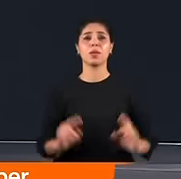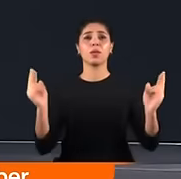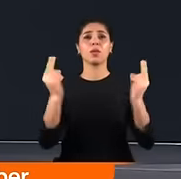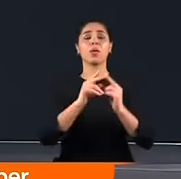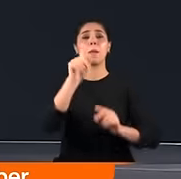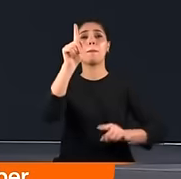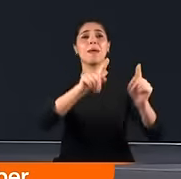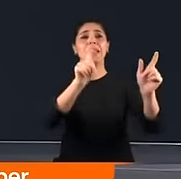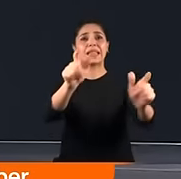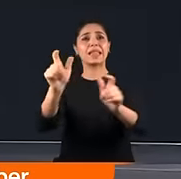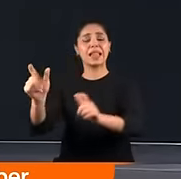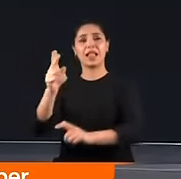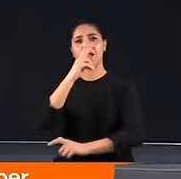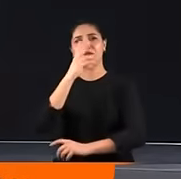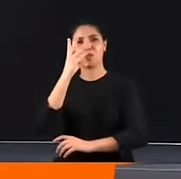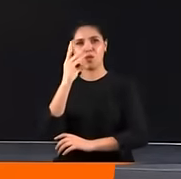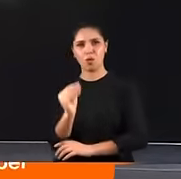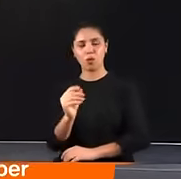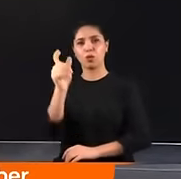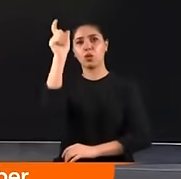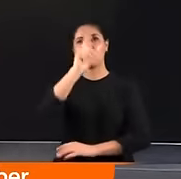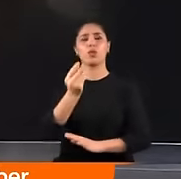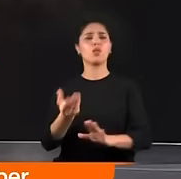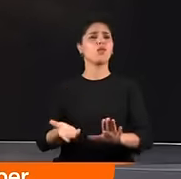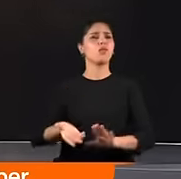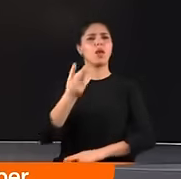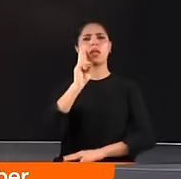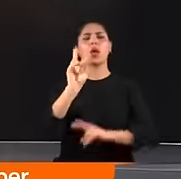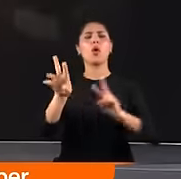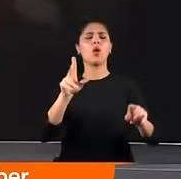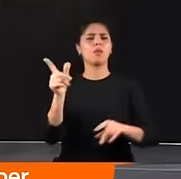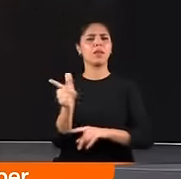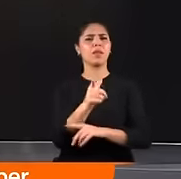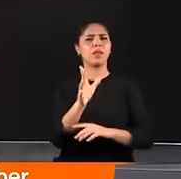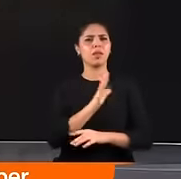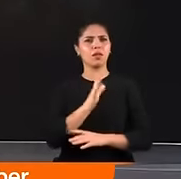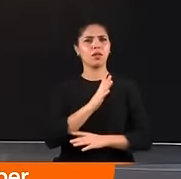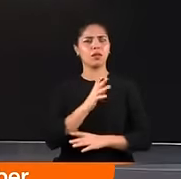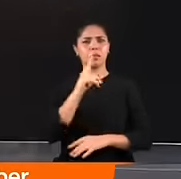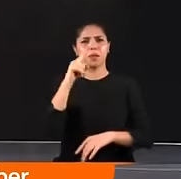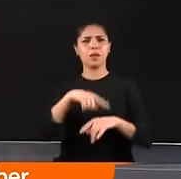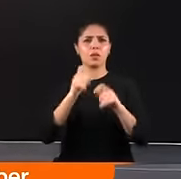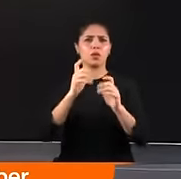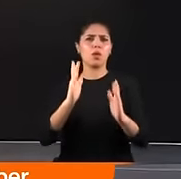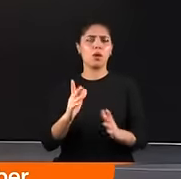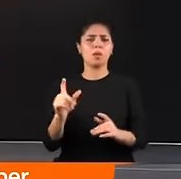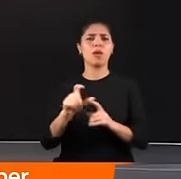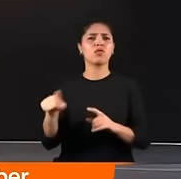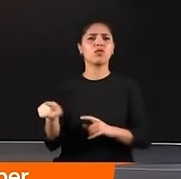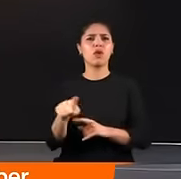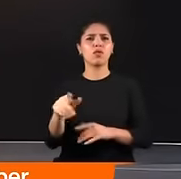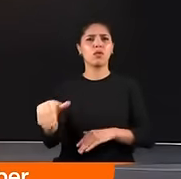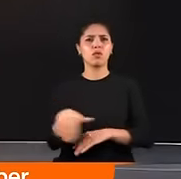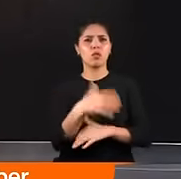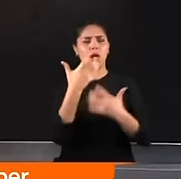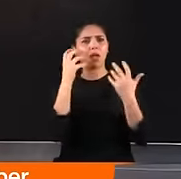Dünyanın bazı noktalarından alışkın olduğumuz ancak ülkemizde pek rastlamadığımız görüntüler var sırada. İnanılması güç ama Şanlıurfa sokaklarında dolaşan bir